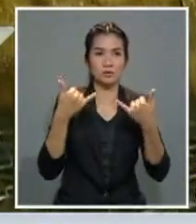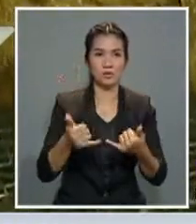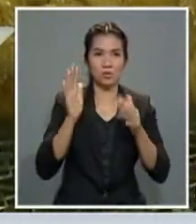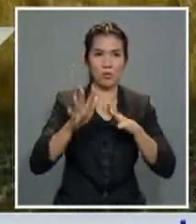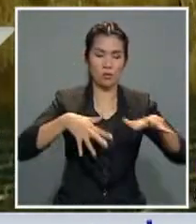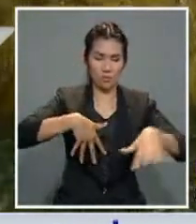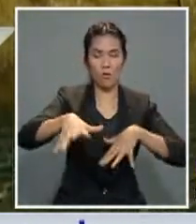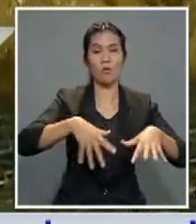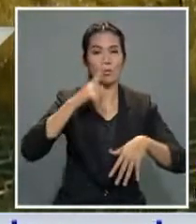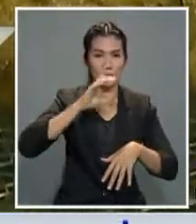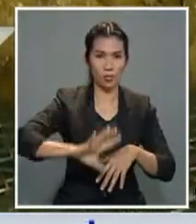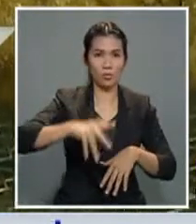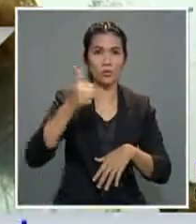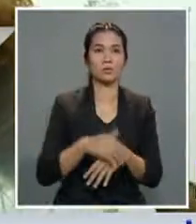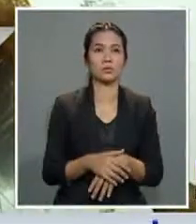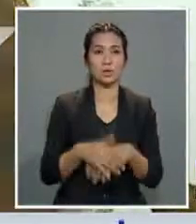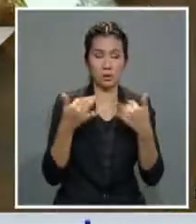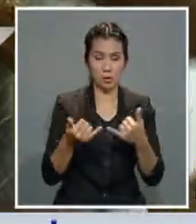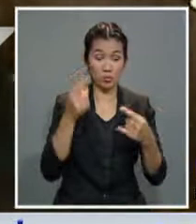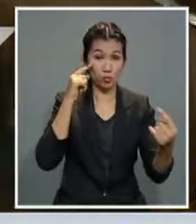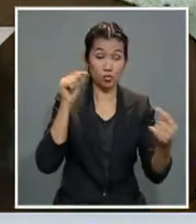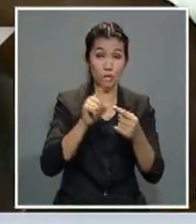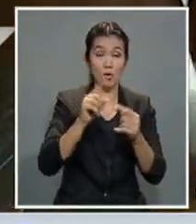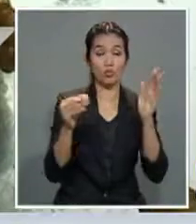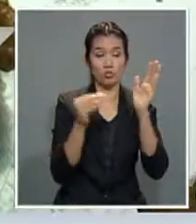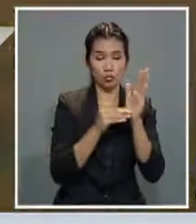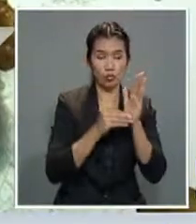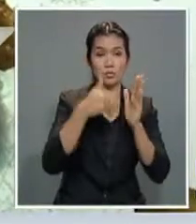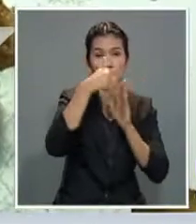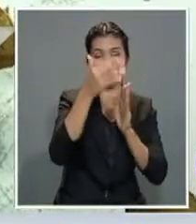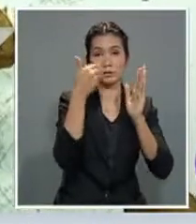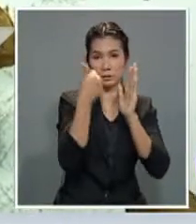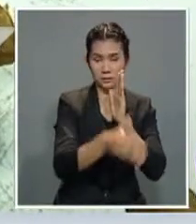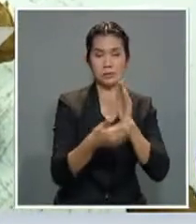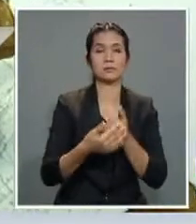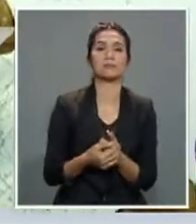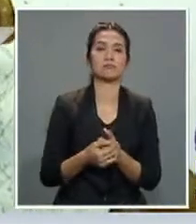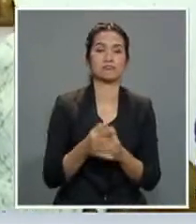ริ่มเดินได ้กล้วยเราไปถึงไหนฮะเนี่ย ตราดกรุงเทพภาคเหนือภาคอีสาน โ